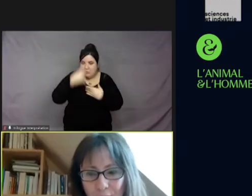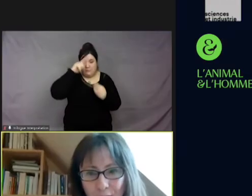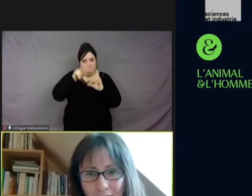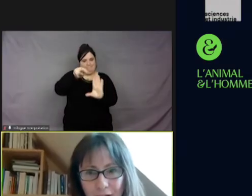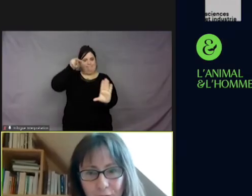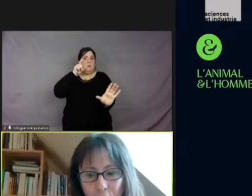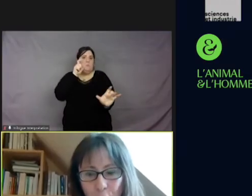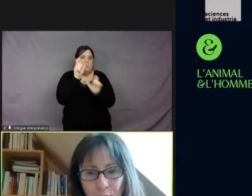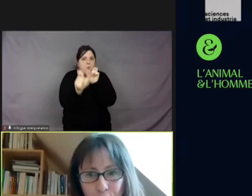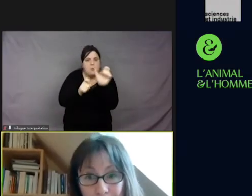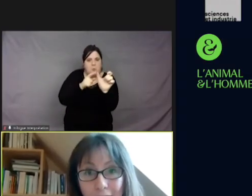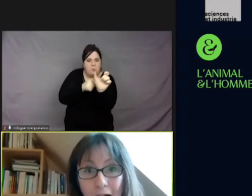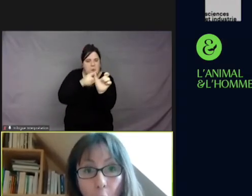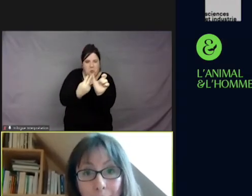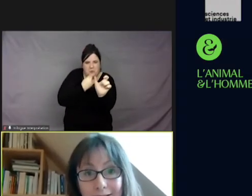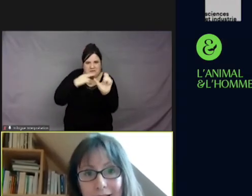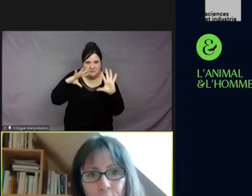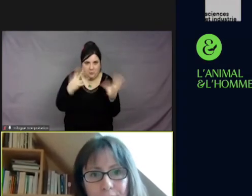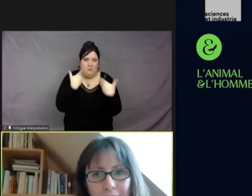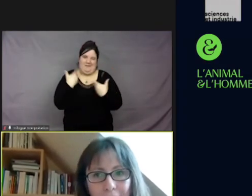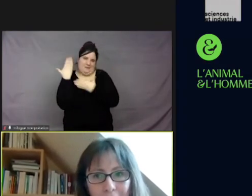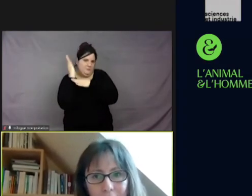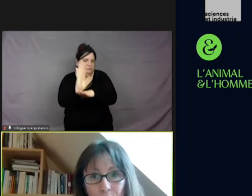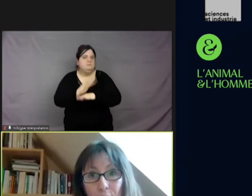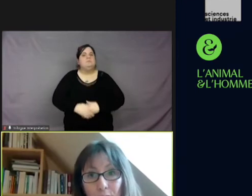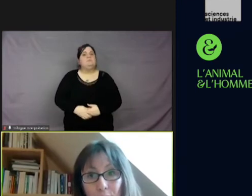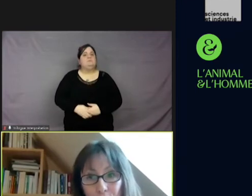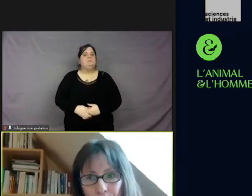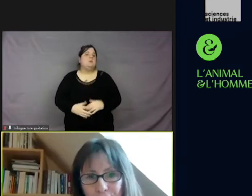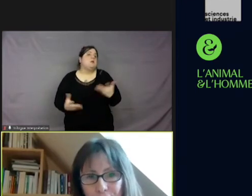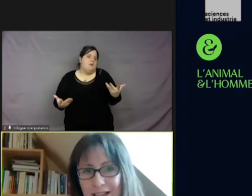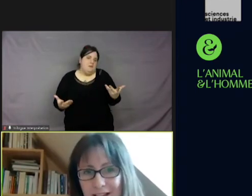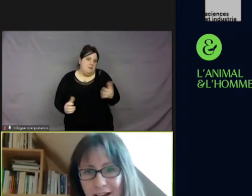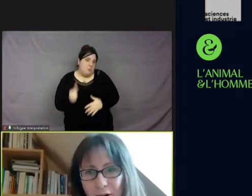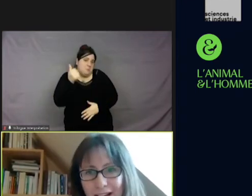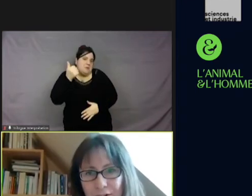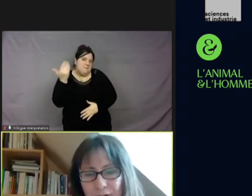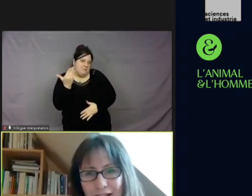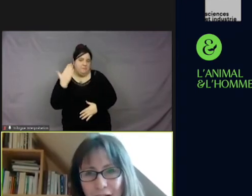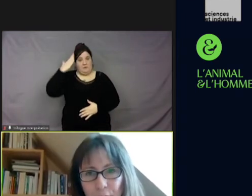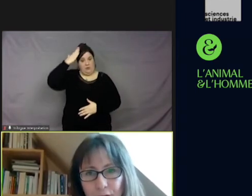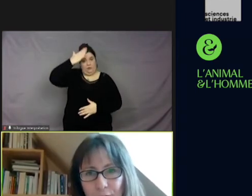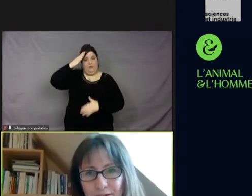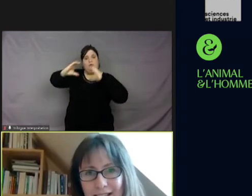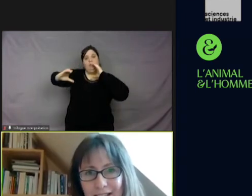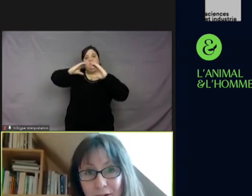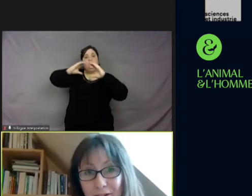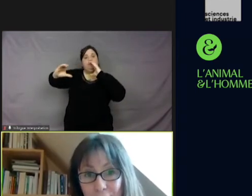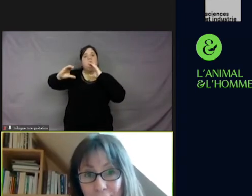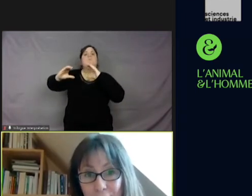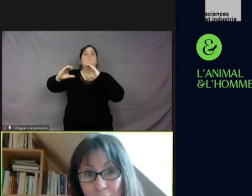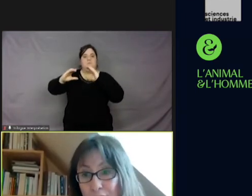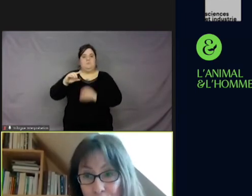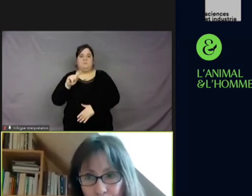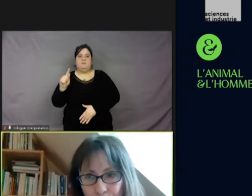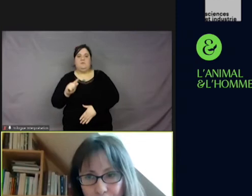avec vous aujourd'hui, en particulier la zoosémiotique. Alors, qu'est-ce que c'est que la zoosémiotique ?